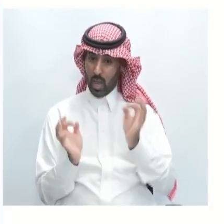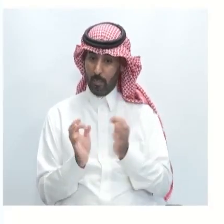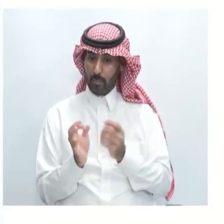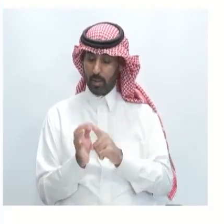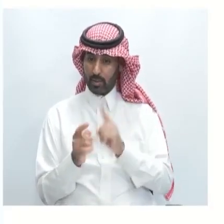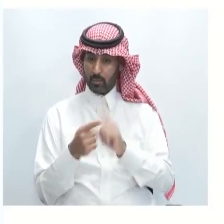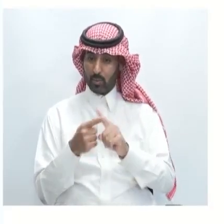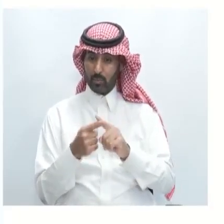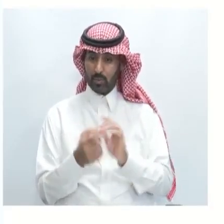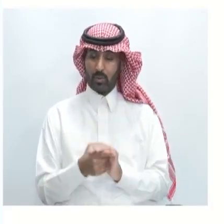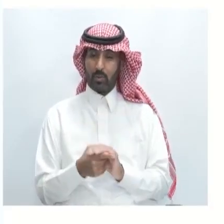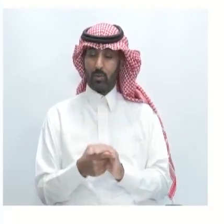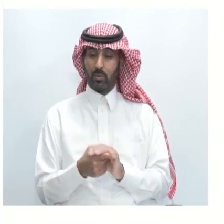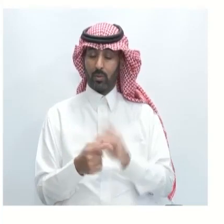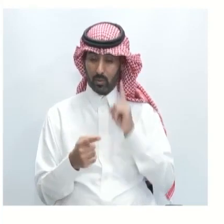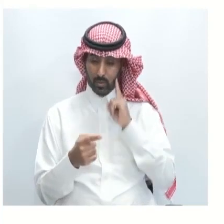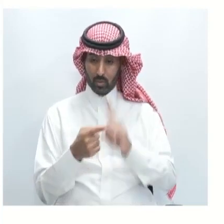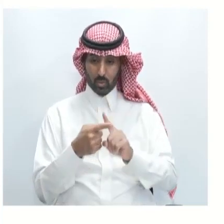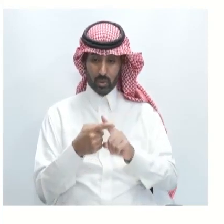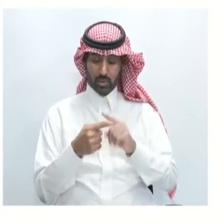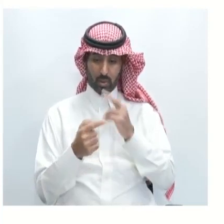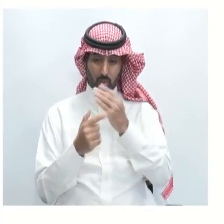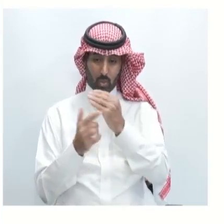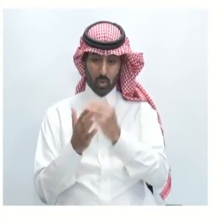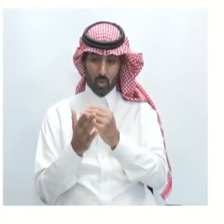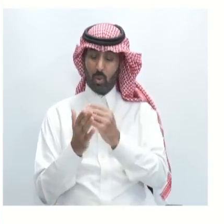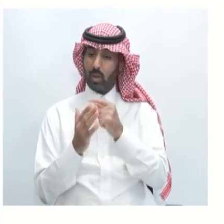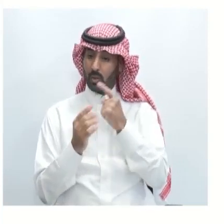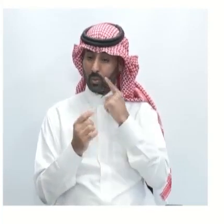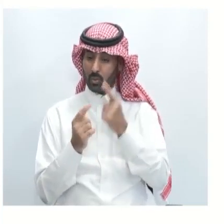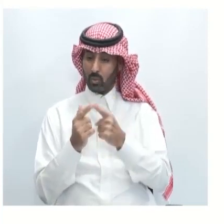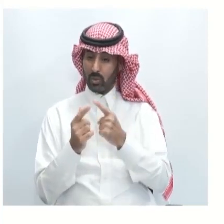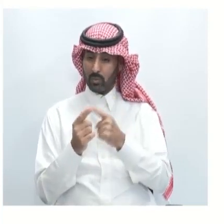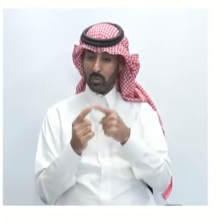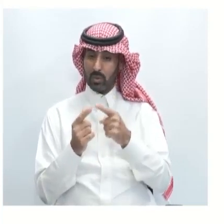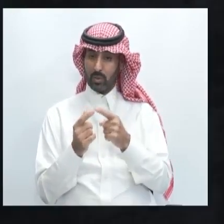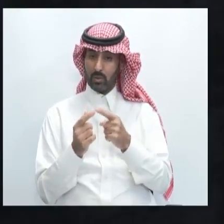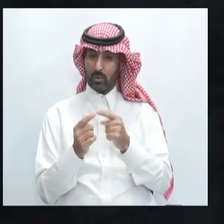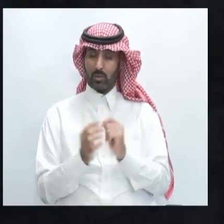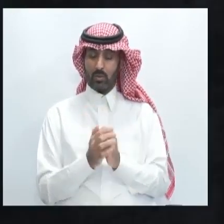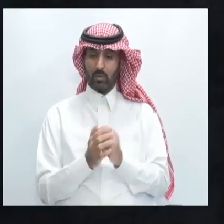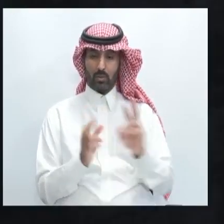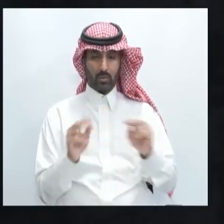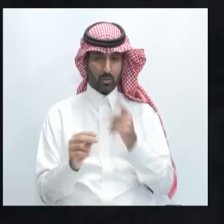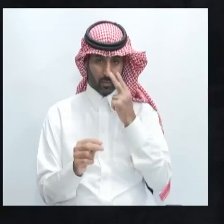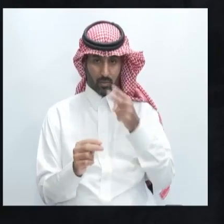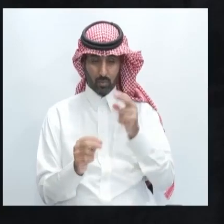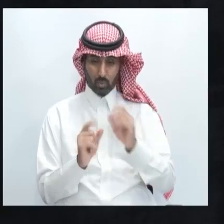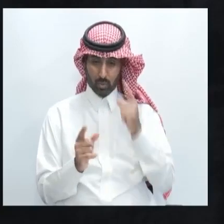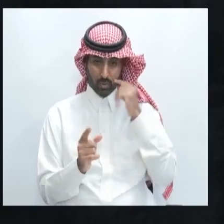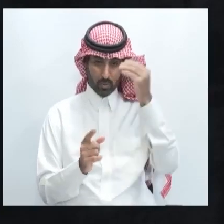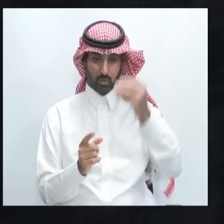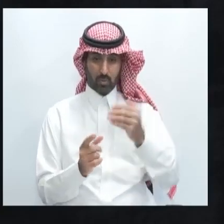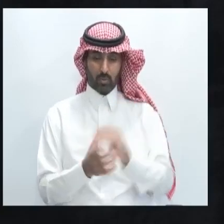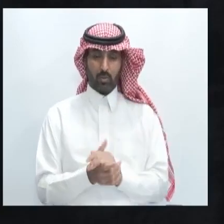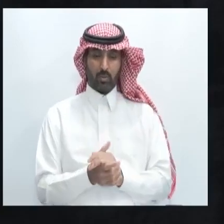موجبتين ان تكون المقدمتان كليتين موجبتين الان بالامثله اعزائي الطلاب ستتضح